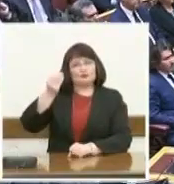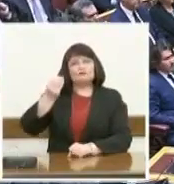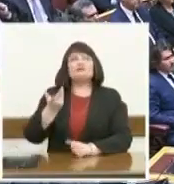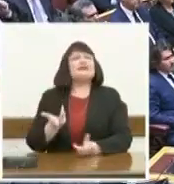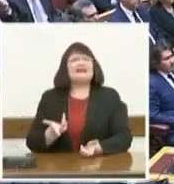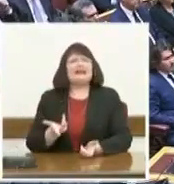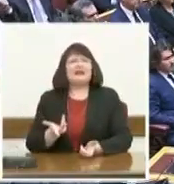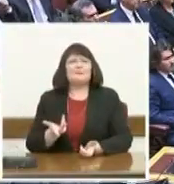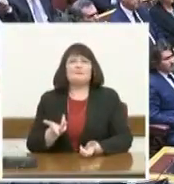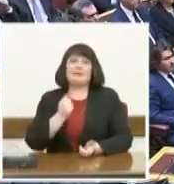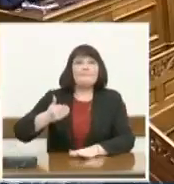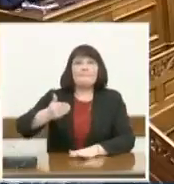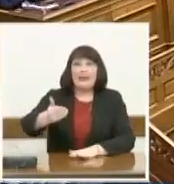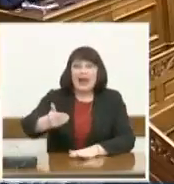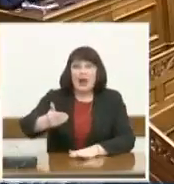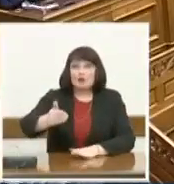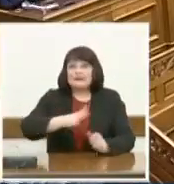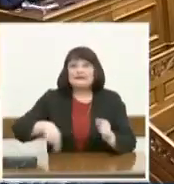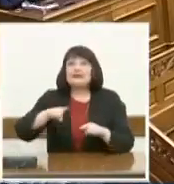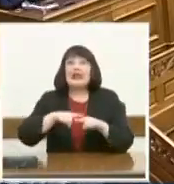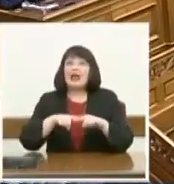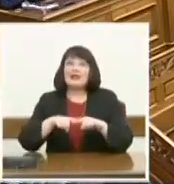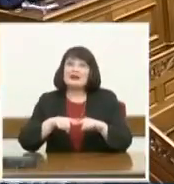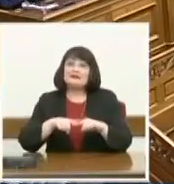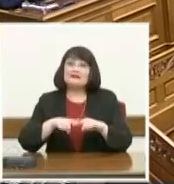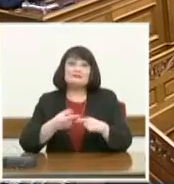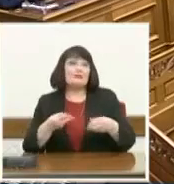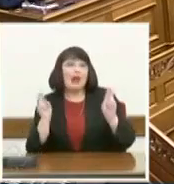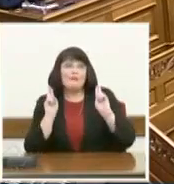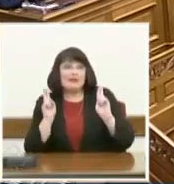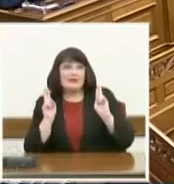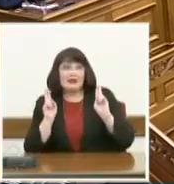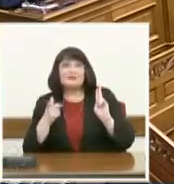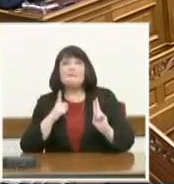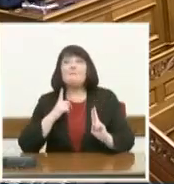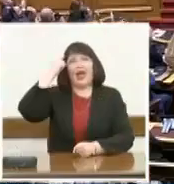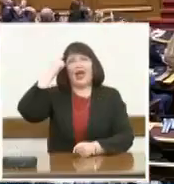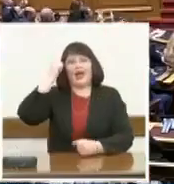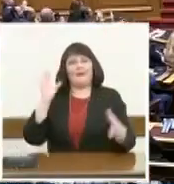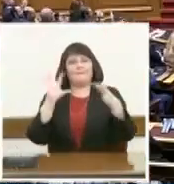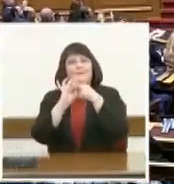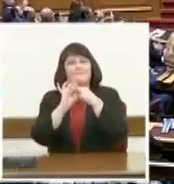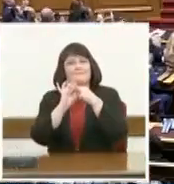στις οικογένειες των νεκρών, κυρία Βουλουδάκη. Δεν αναφέρθηκε και μπορείτε να οικογένειες των νεκρών.